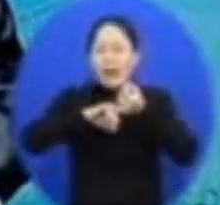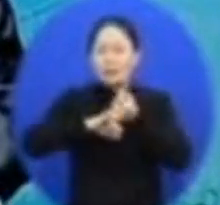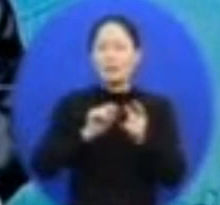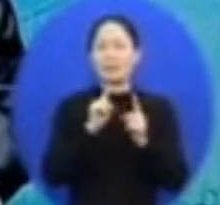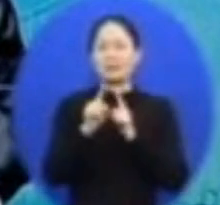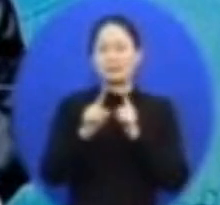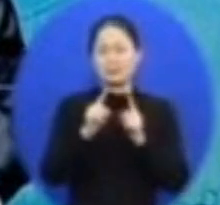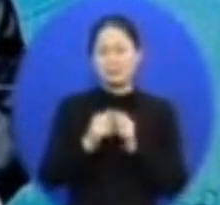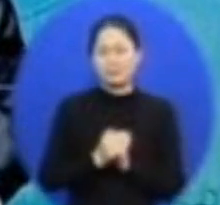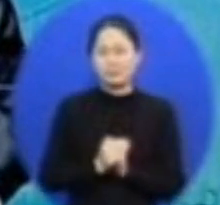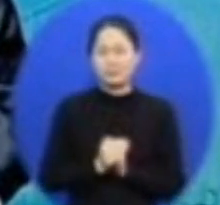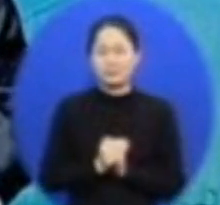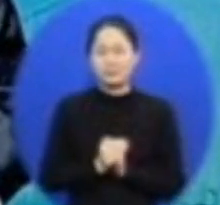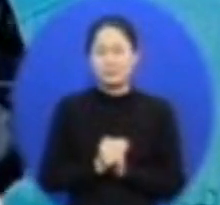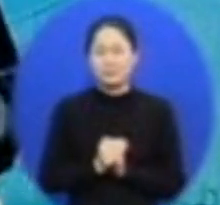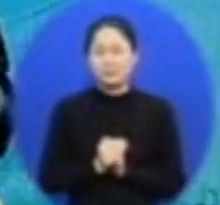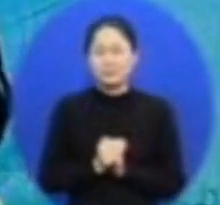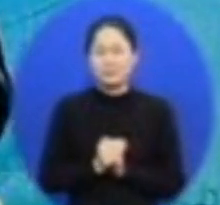것입니다